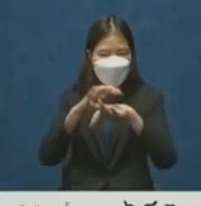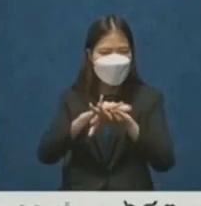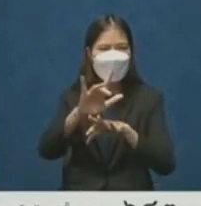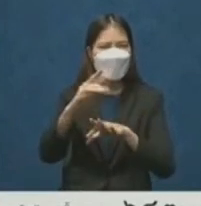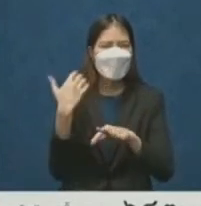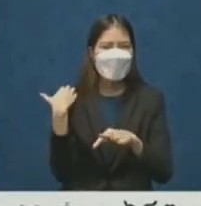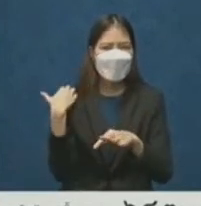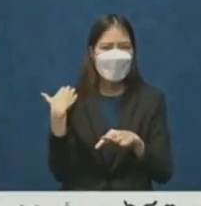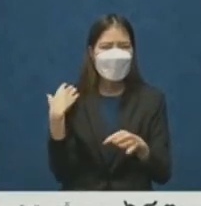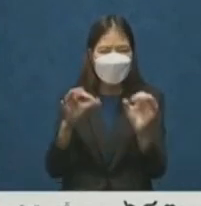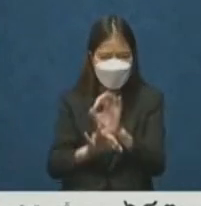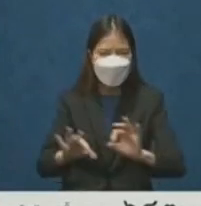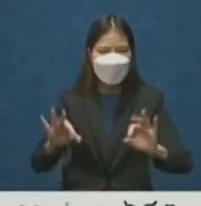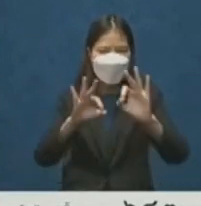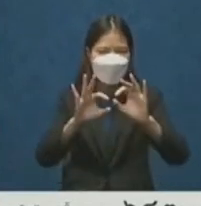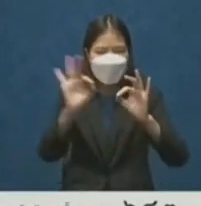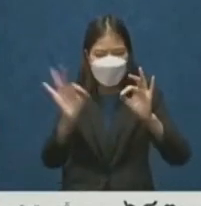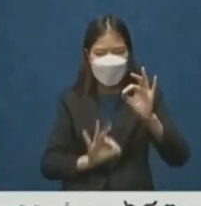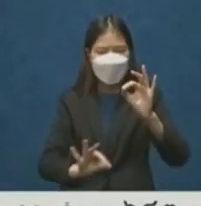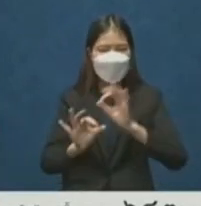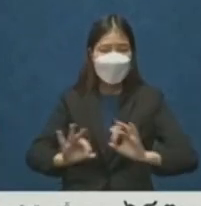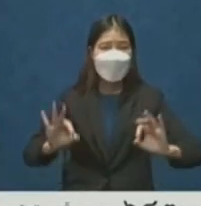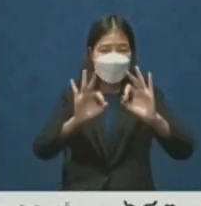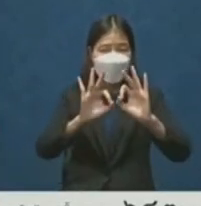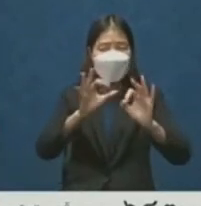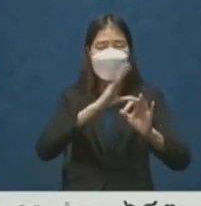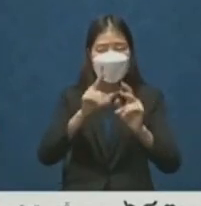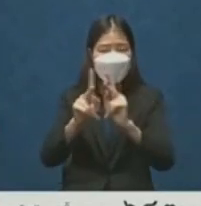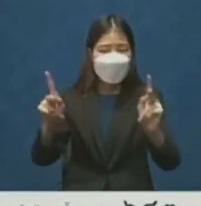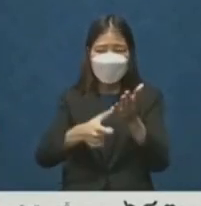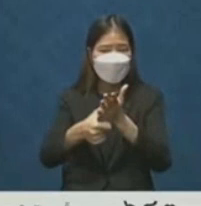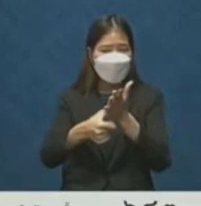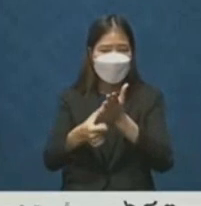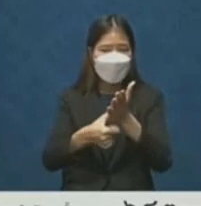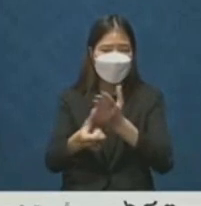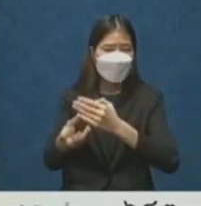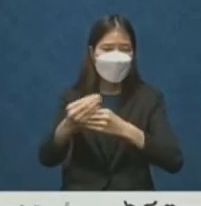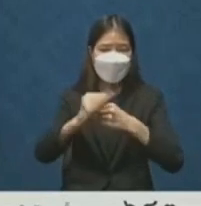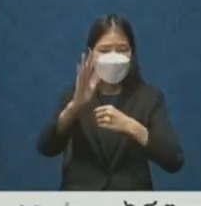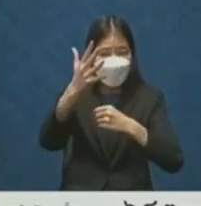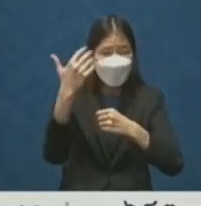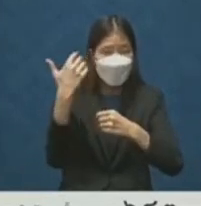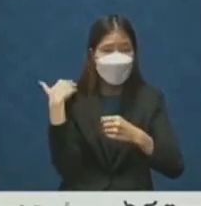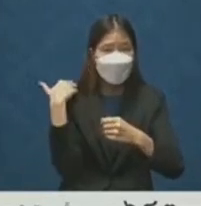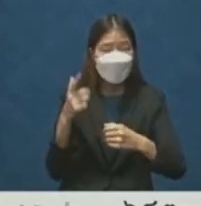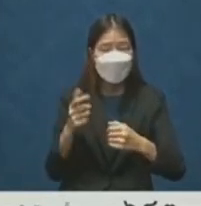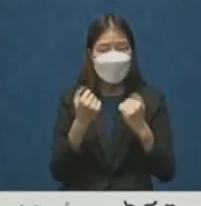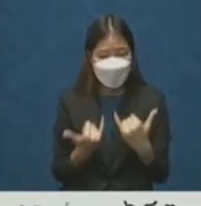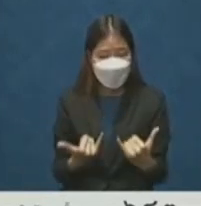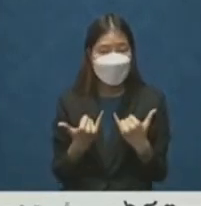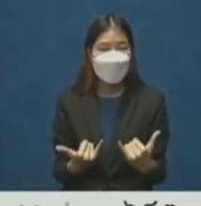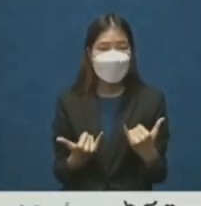เทศชาติผมว่าข้อความตรงนี้สำคัญแล้วถ้าเกิดกรรมธิการไม่ได้แก้ไขในความเข้าใจผมถูกต้องหรือไม่